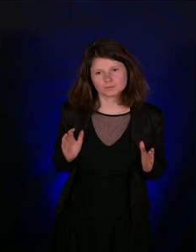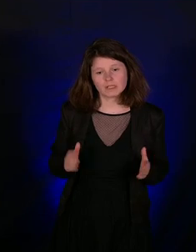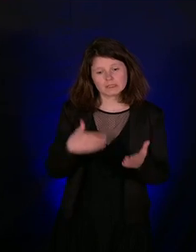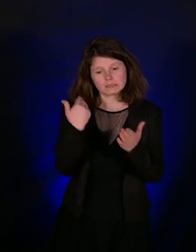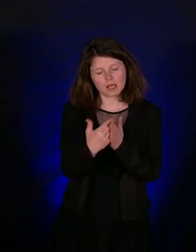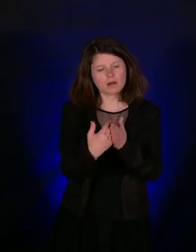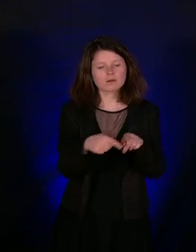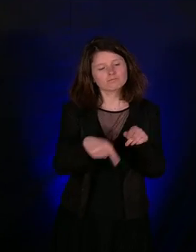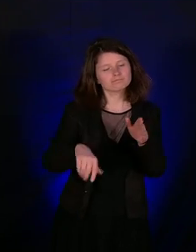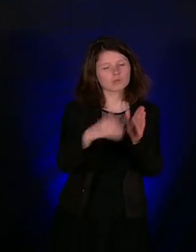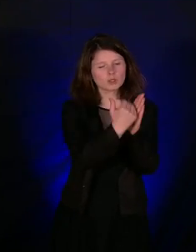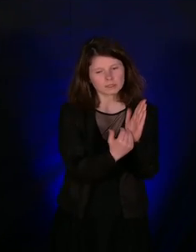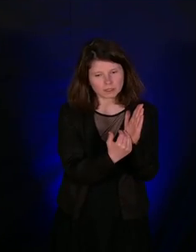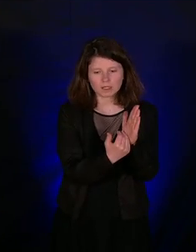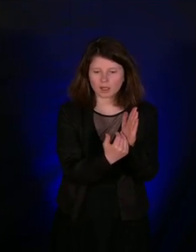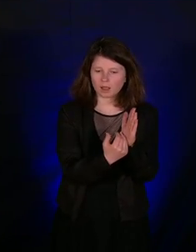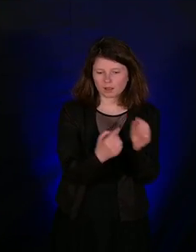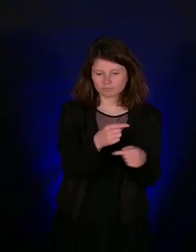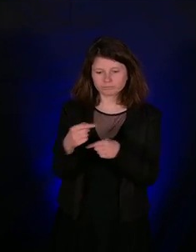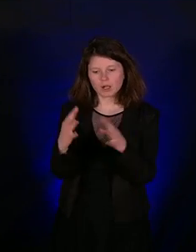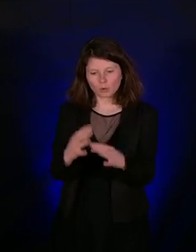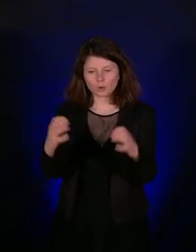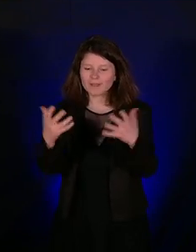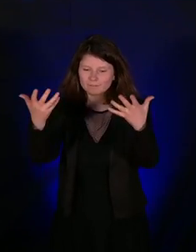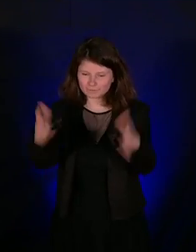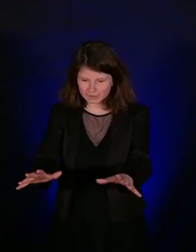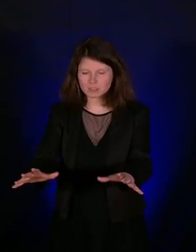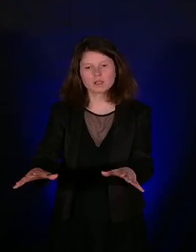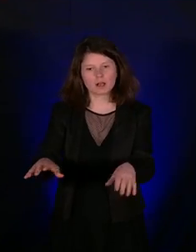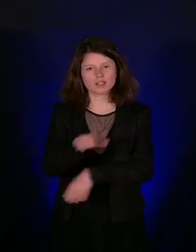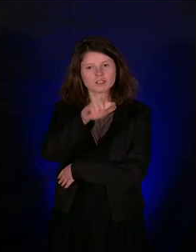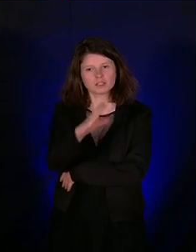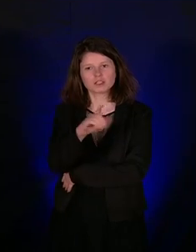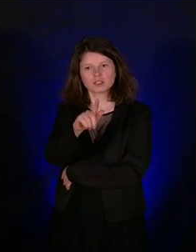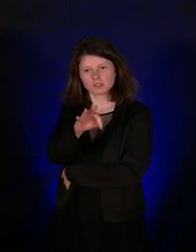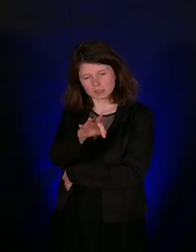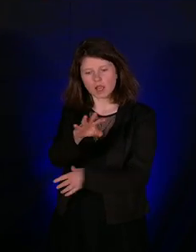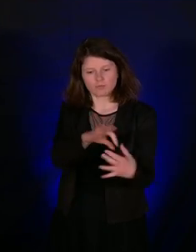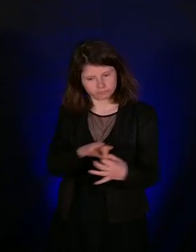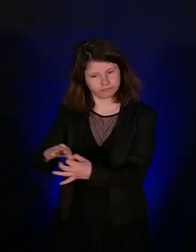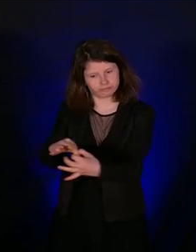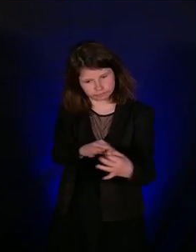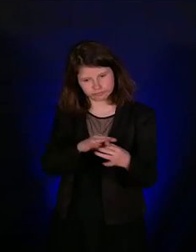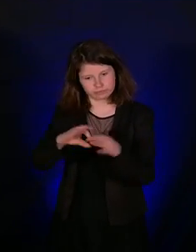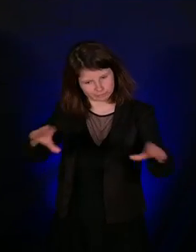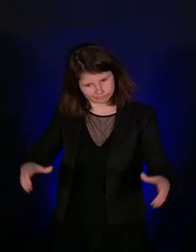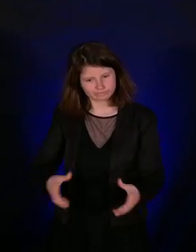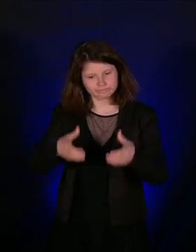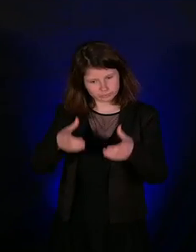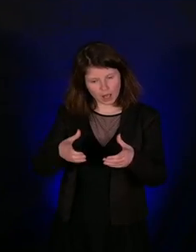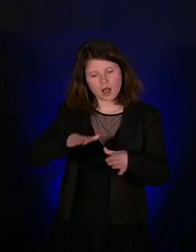avec une CGT unie et rassemblée et surtout prête pour mener les nombreux combats en cours et